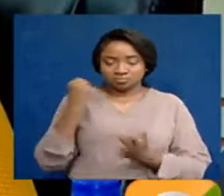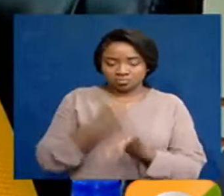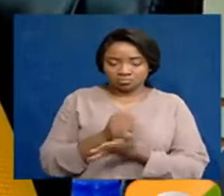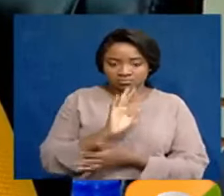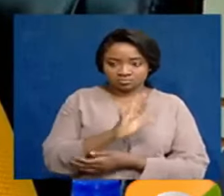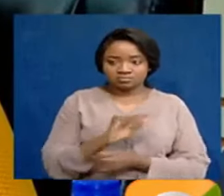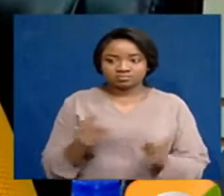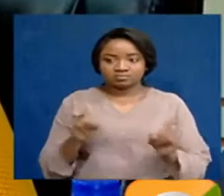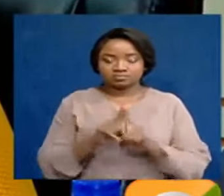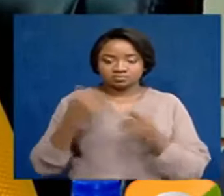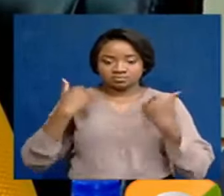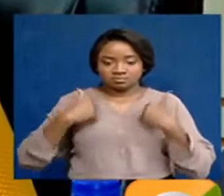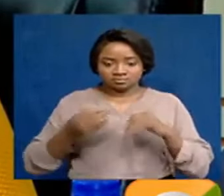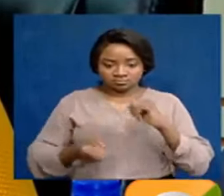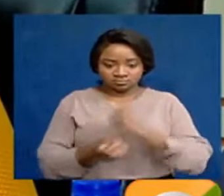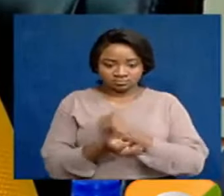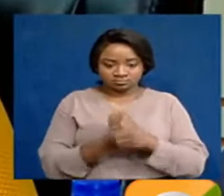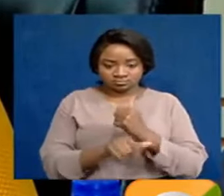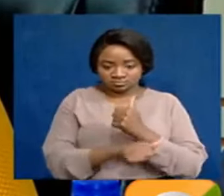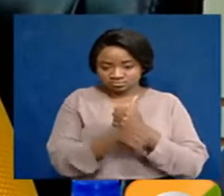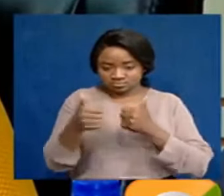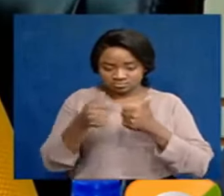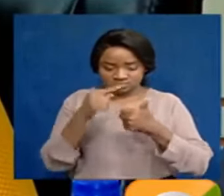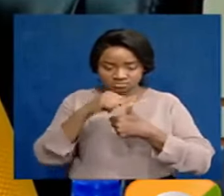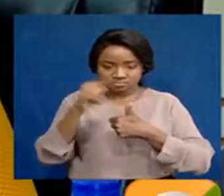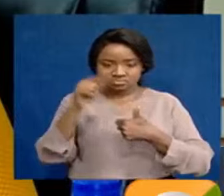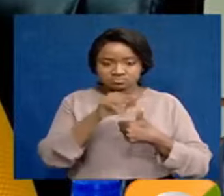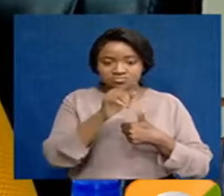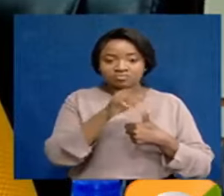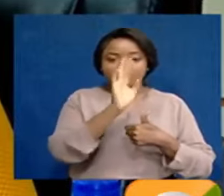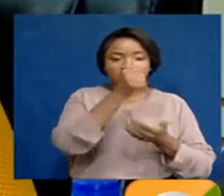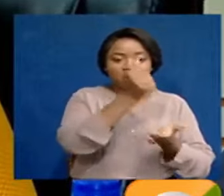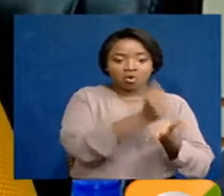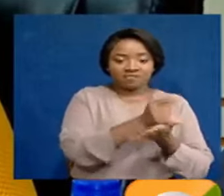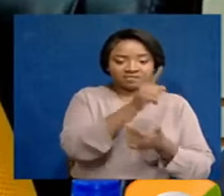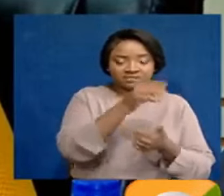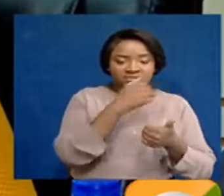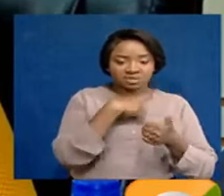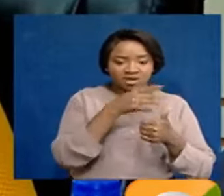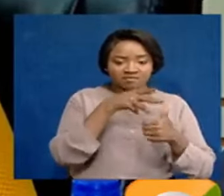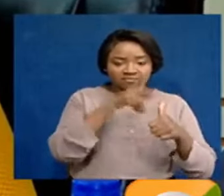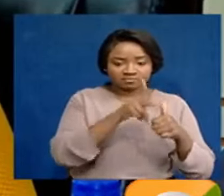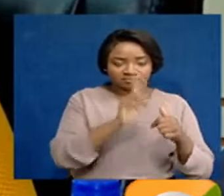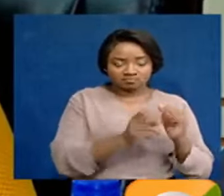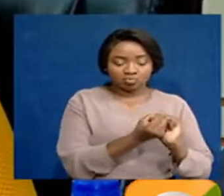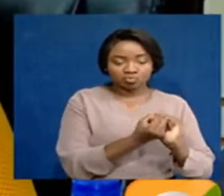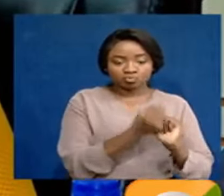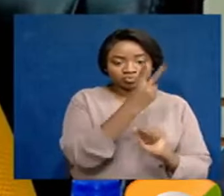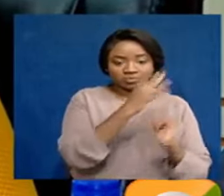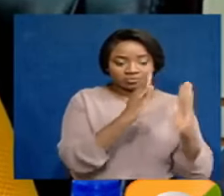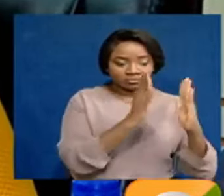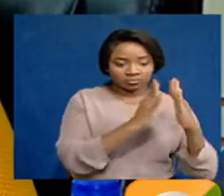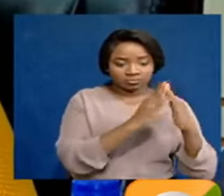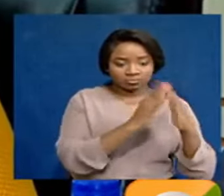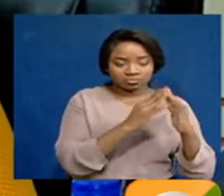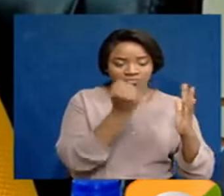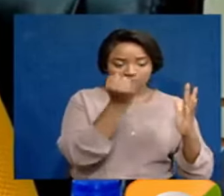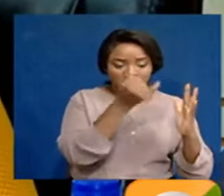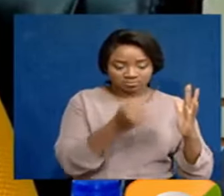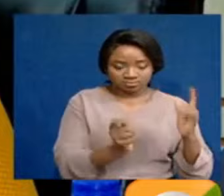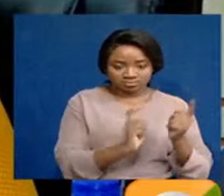of the things that are yet to be done. In Harambee Annex, we have the renovation of 12 washrooms. We have the redesigning and